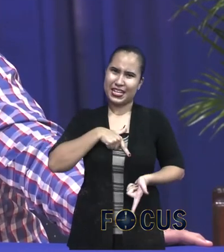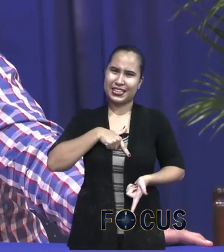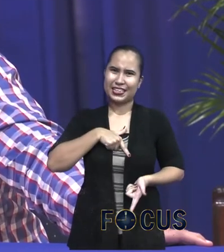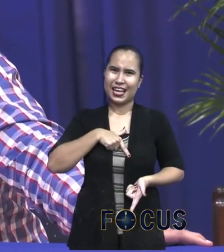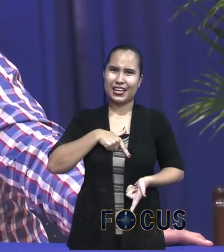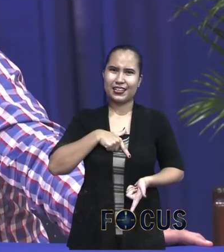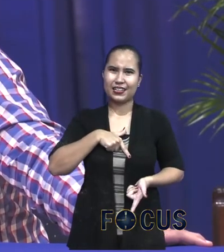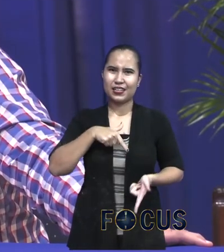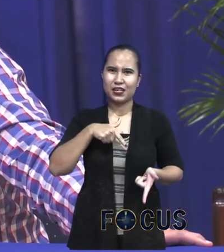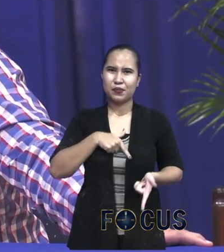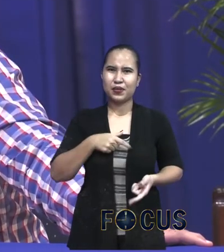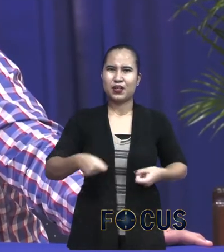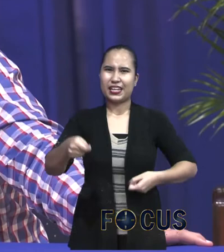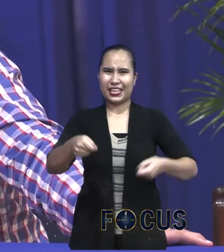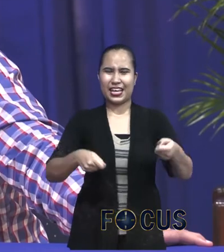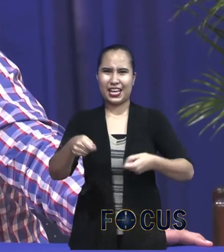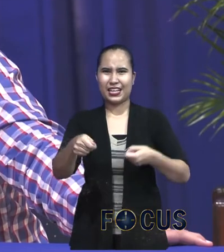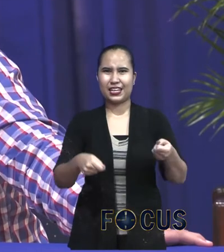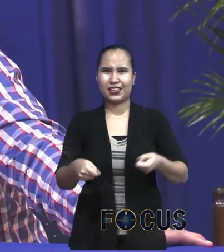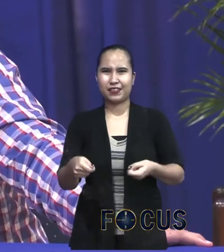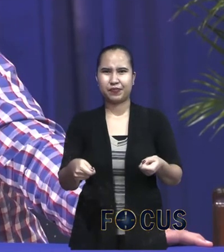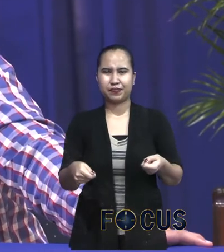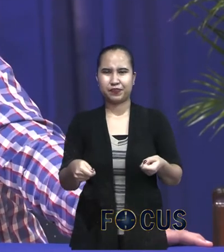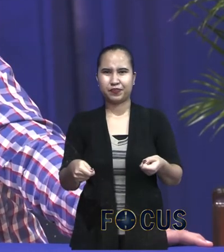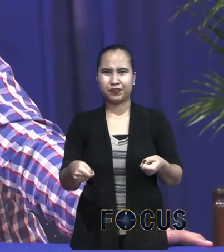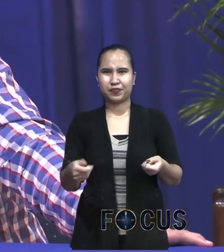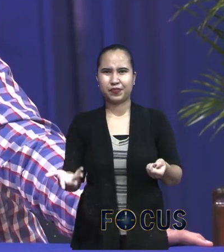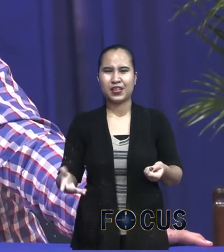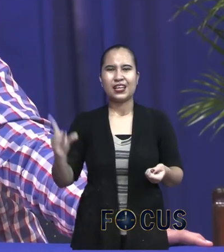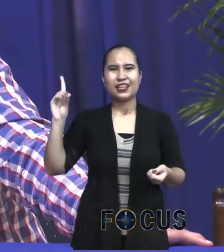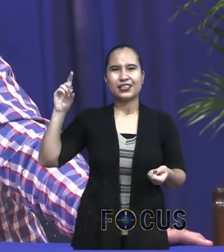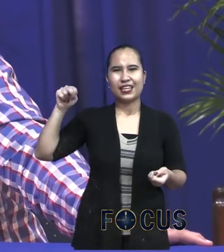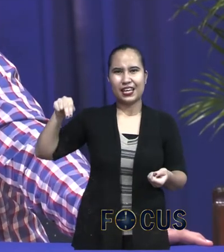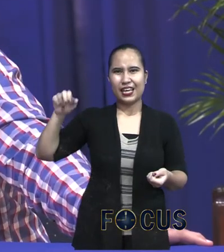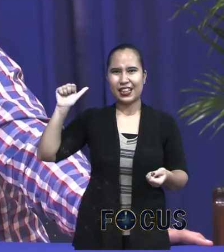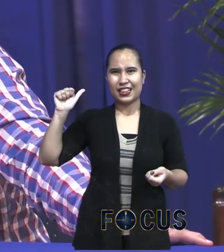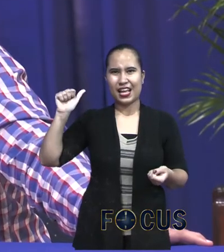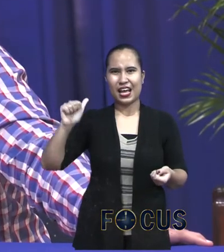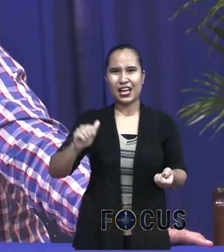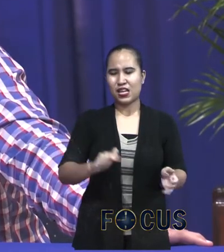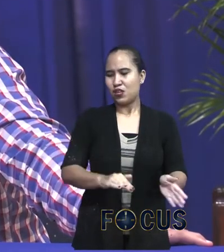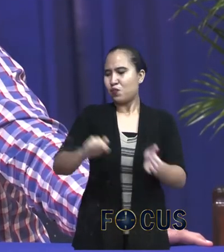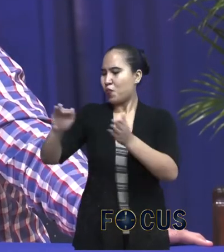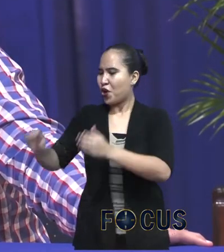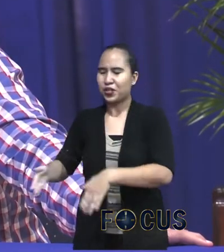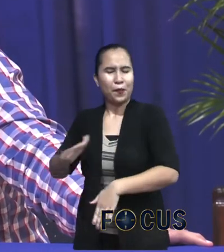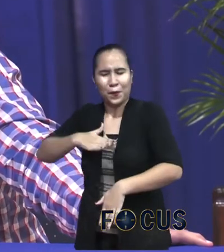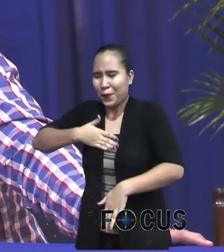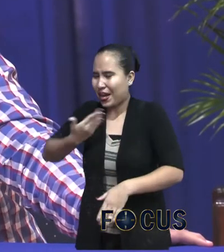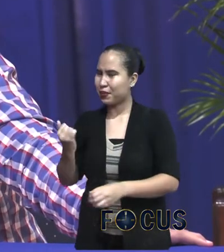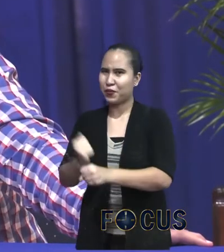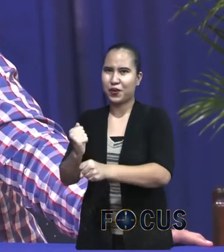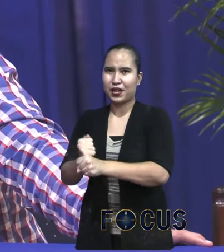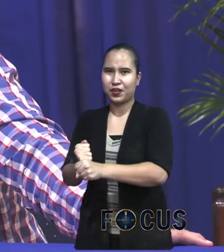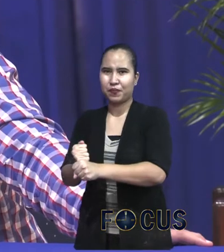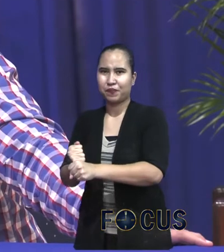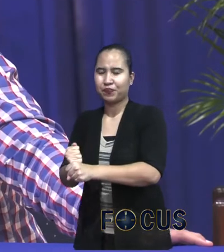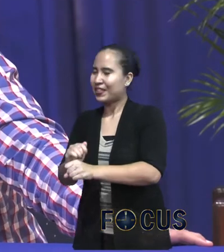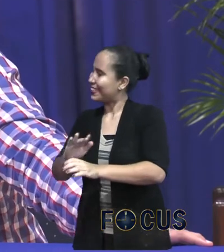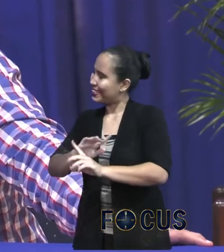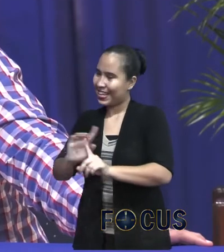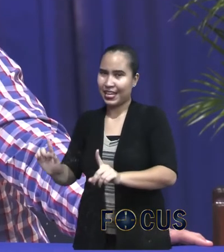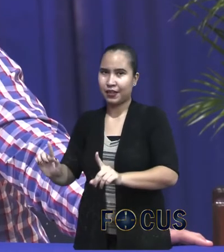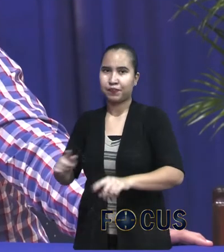een Nationale Veiligheidsraad. Het parlement, zou je zeggen, is buiten werking gezet. We hebben bewust gekozen